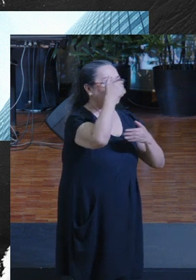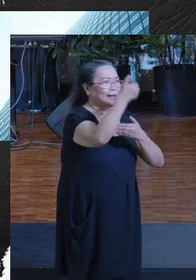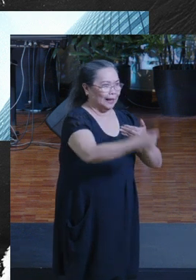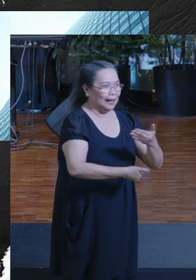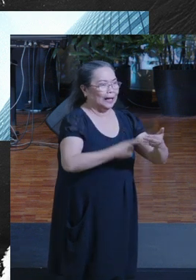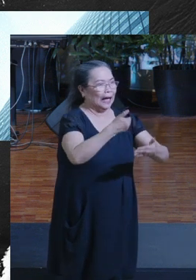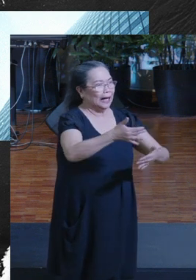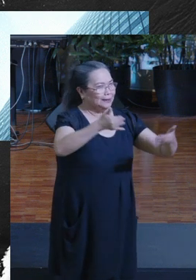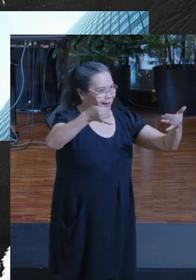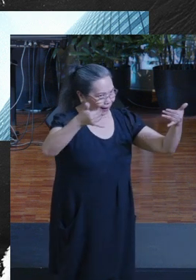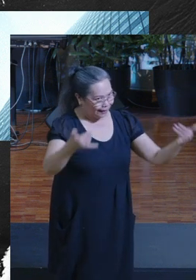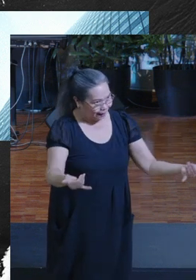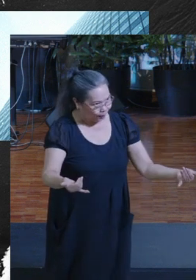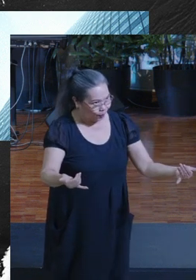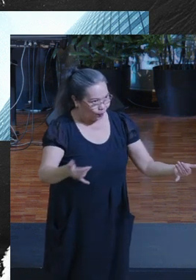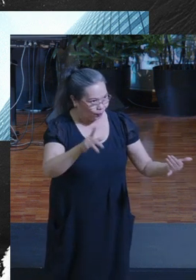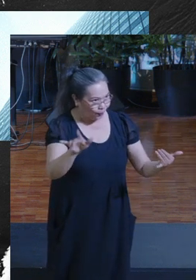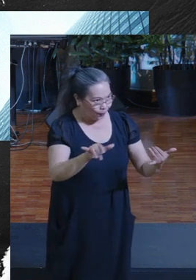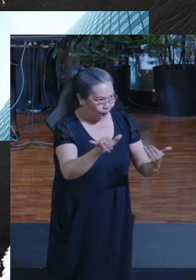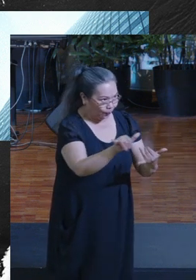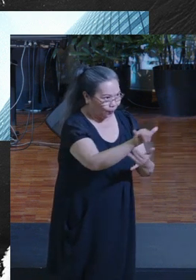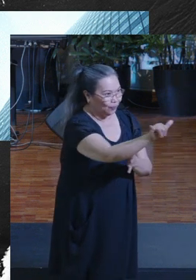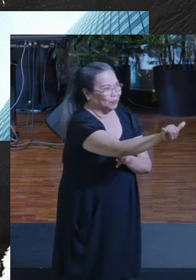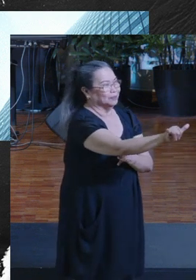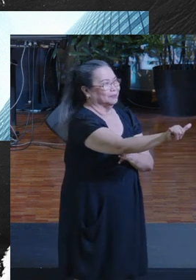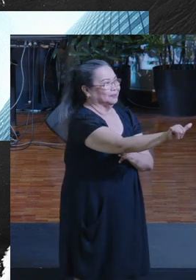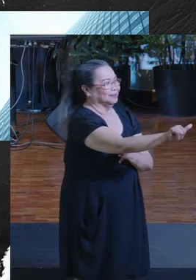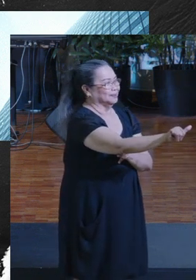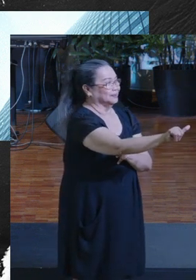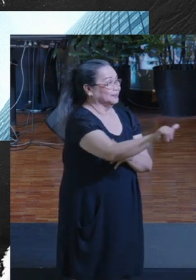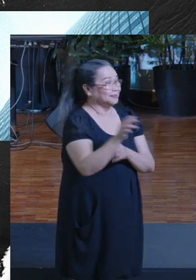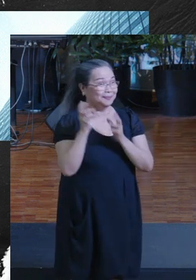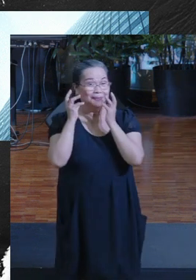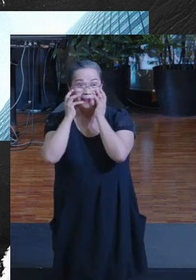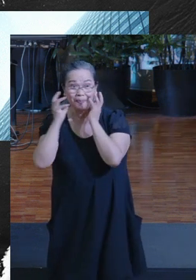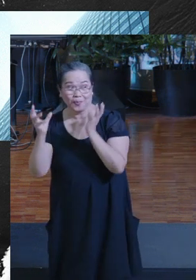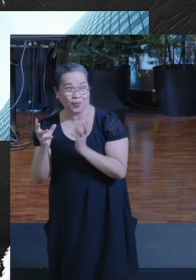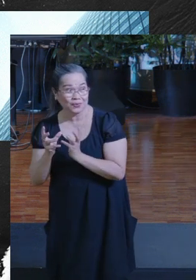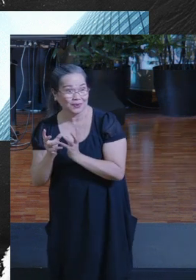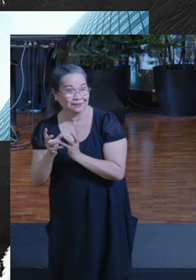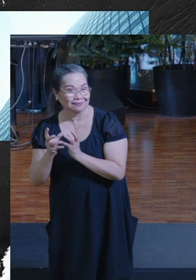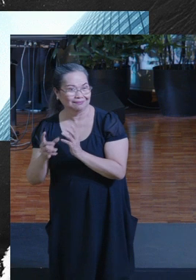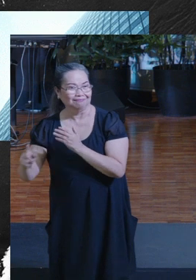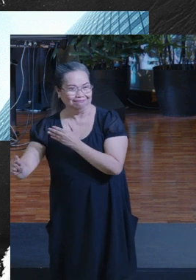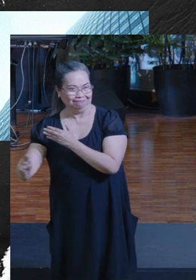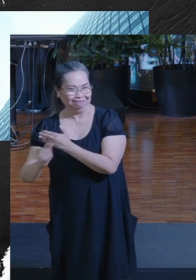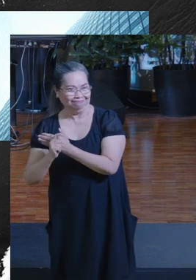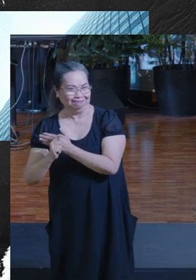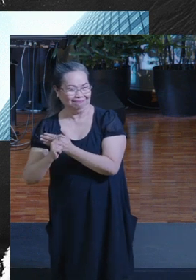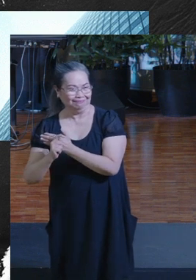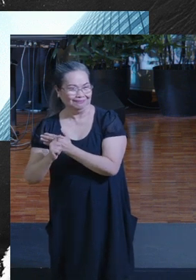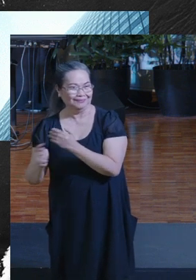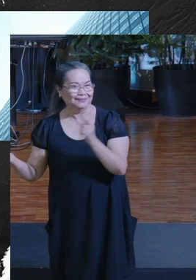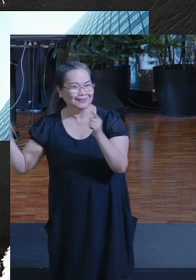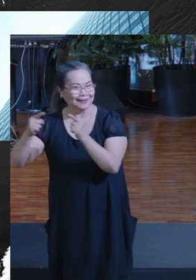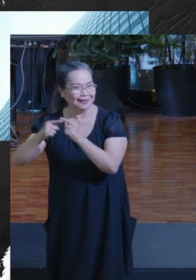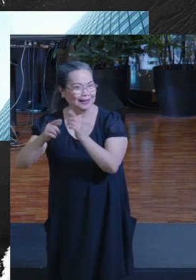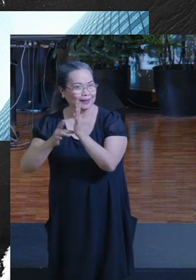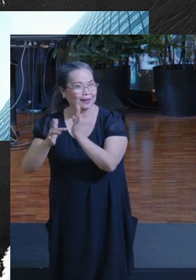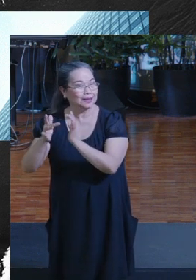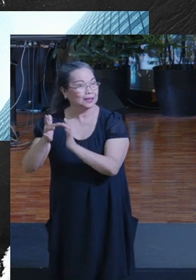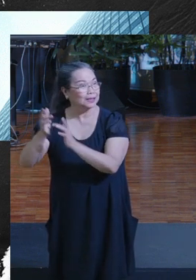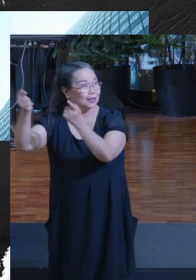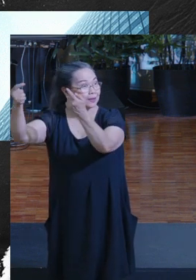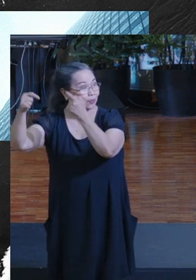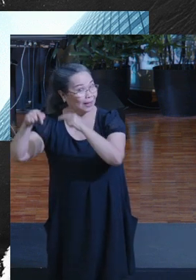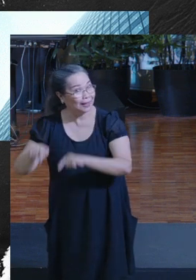Papaliwanag kung bakit everlasting. Ang Mosaic Covenant, temporary, hanggang sa pagdating ni Kristo. Naalala